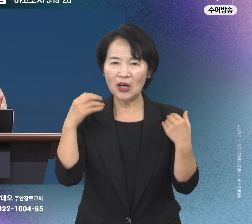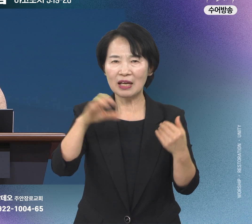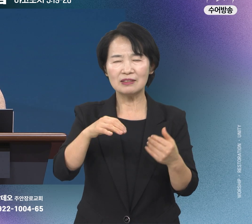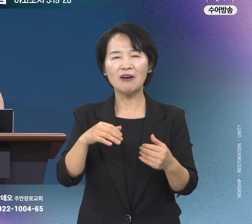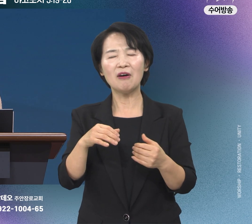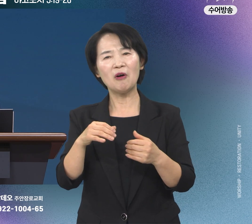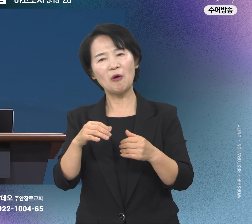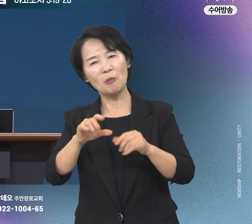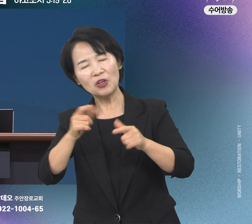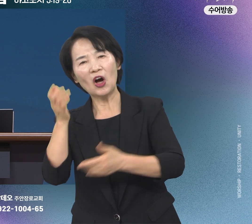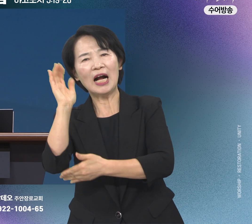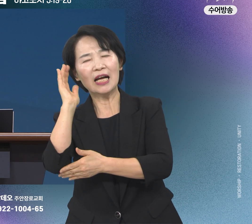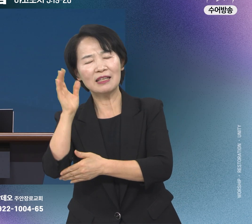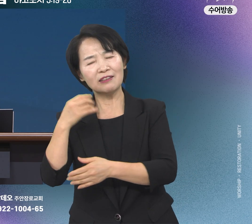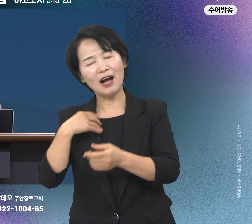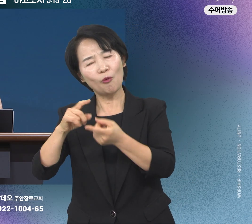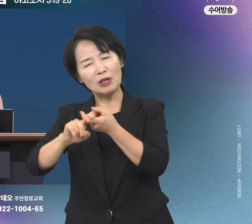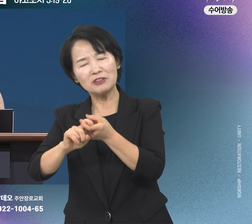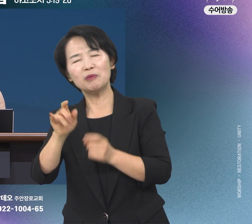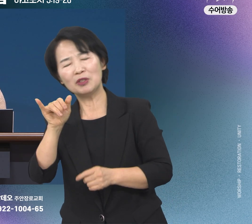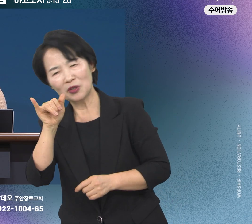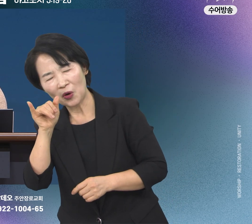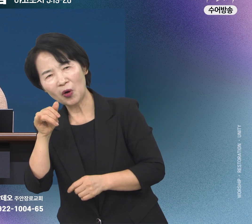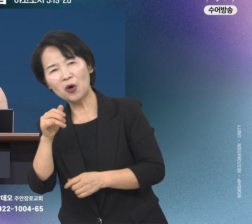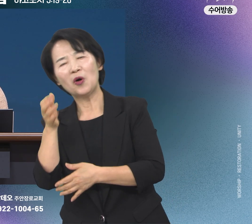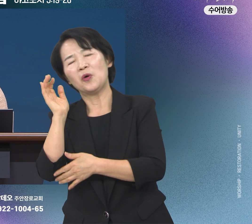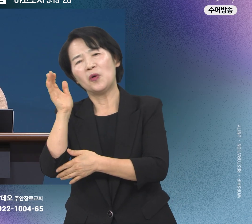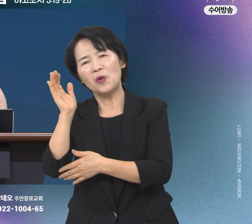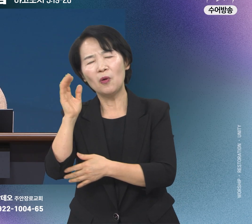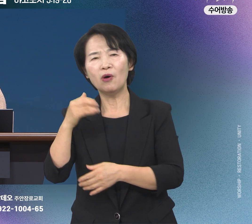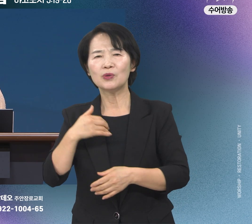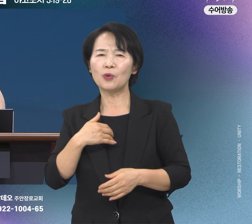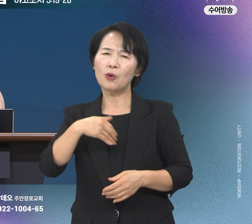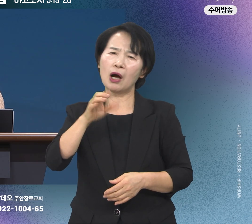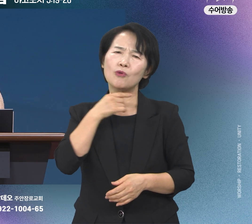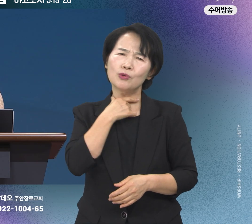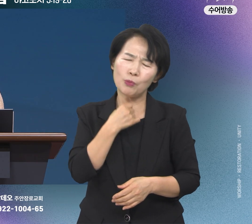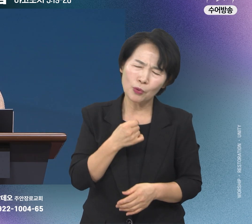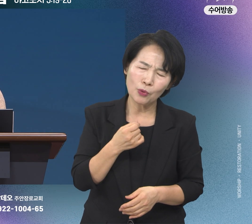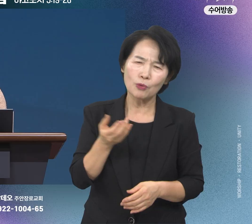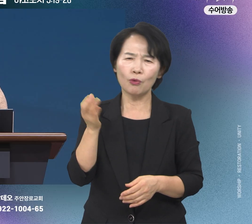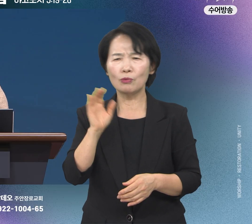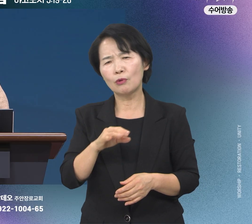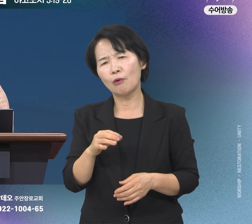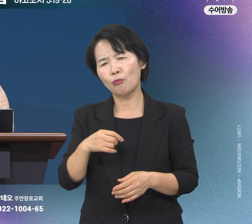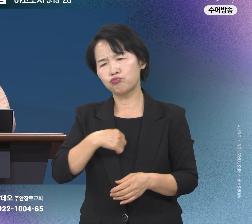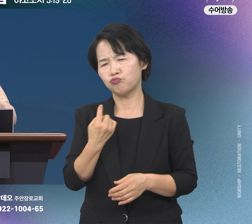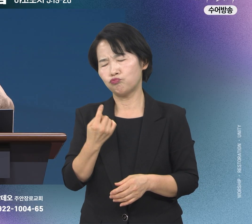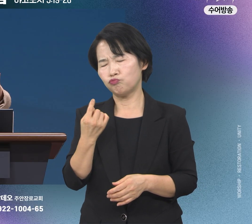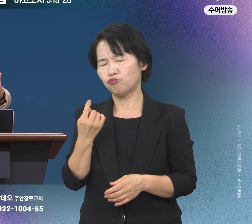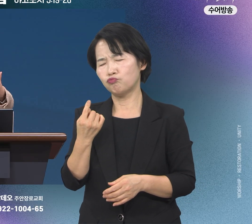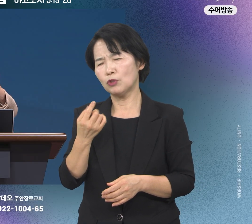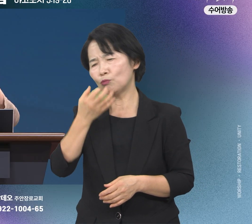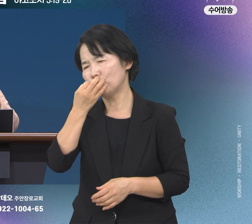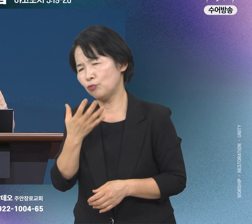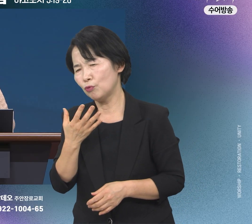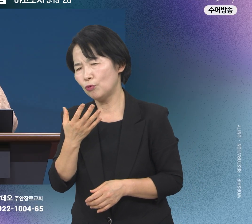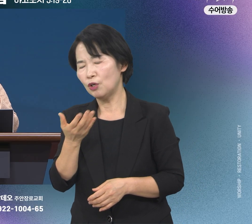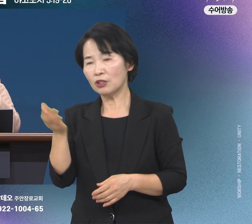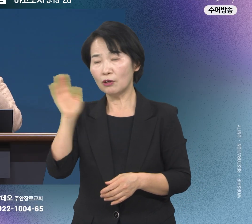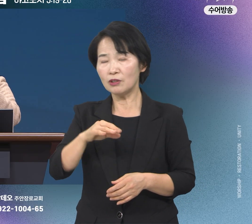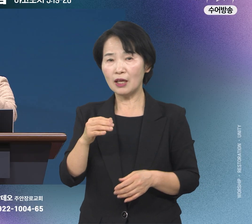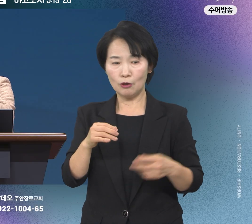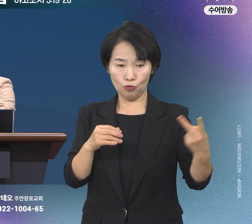있어 라고 이제 하는데, 나 이런 거 가고 싶은데 이제 갈 사람이 없다 라고 하는데, 우연히 누가 저를